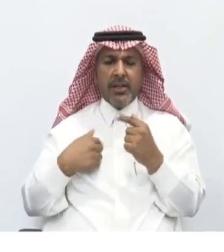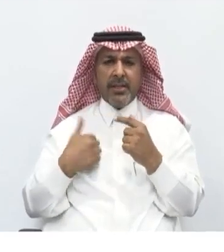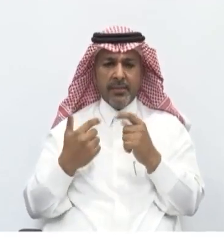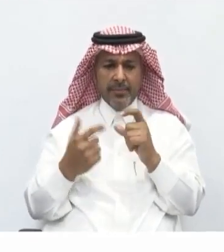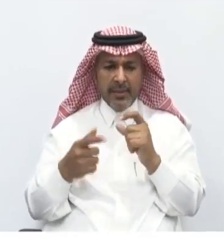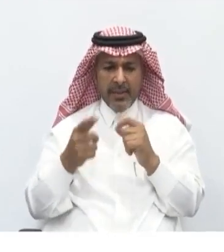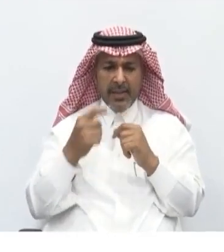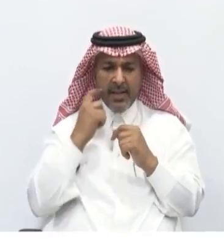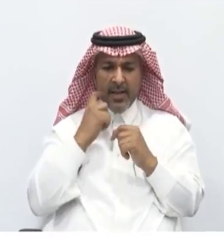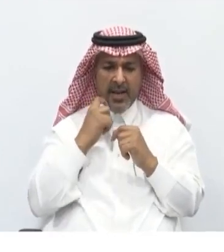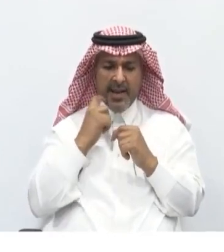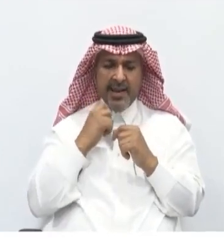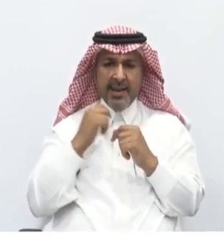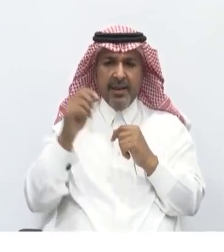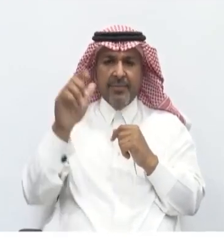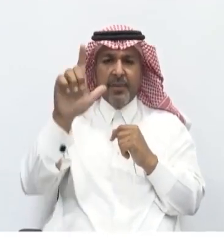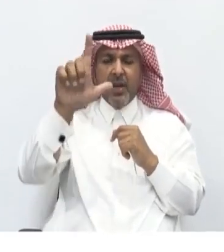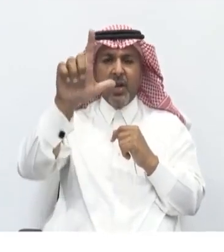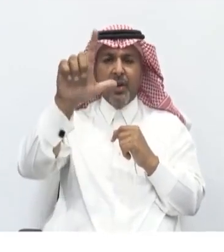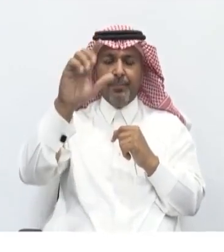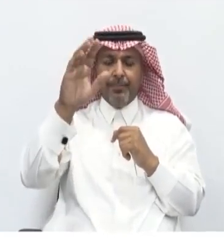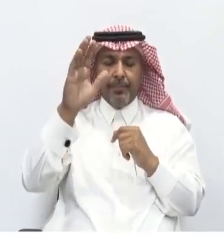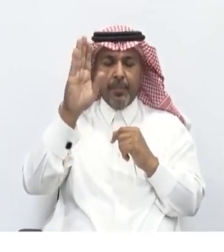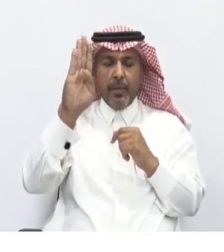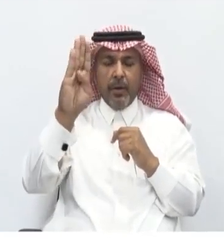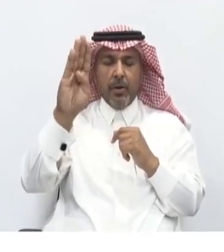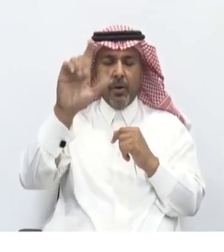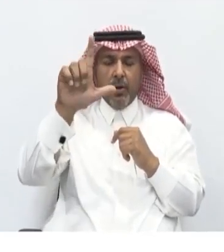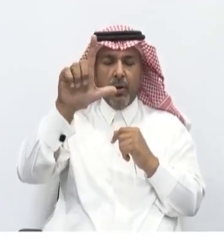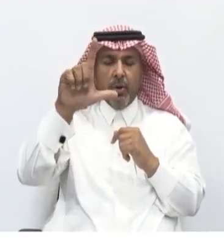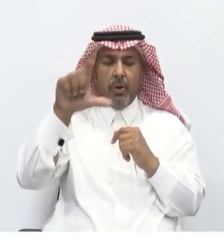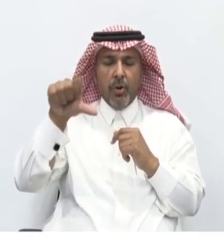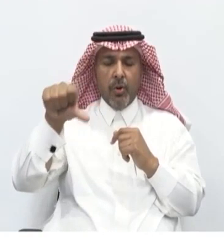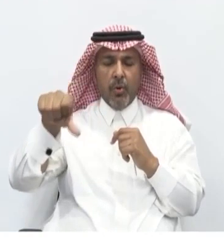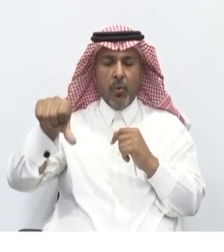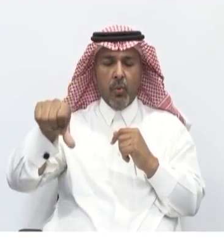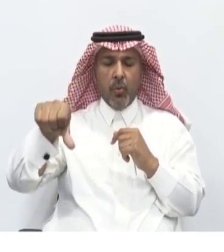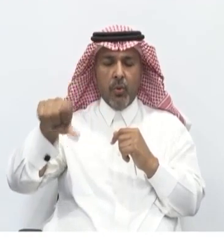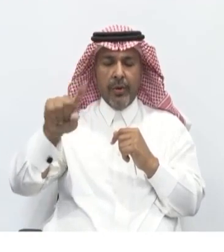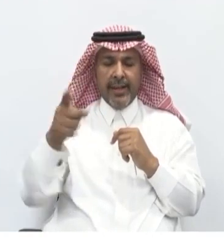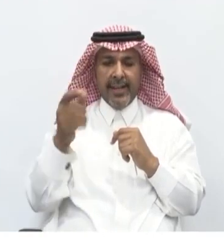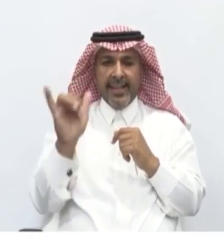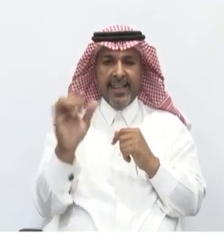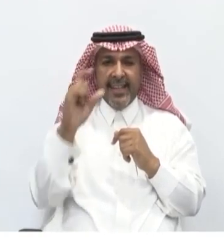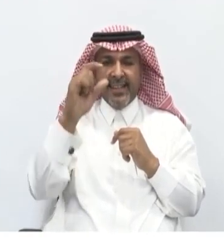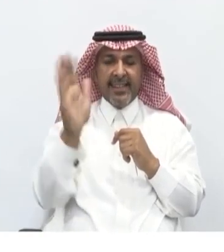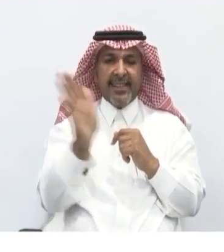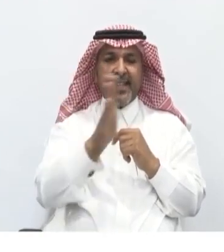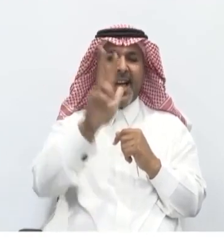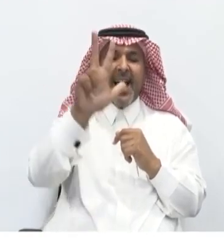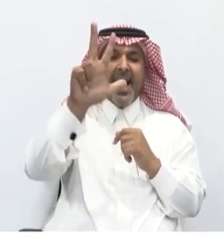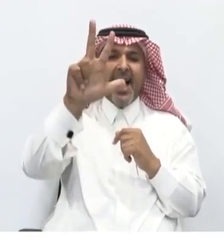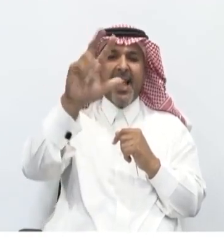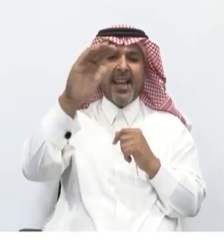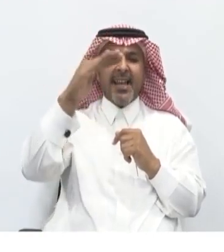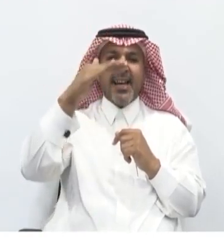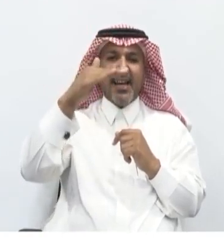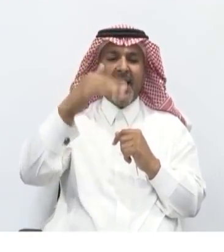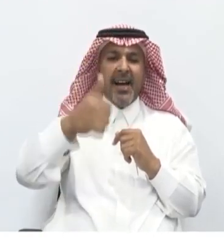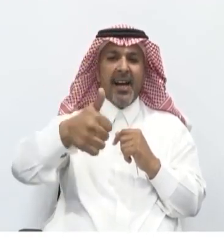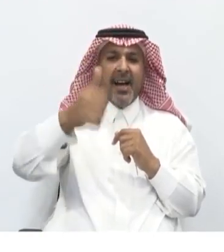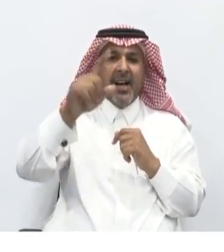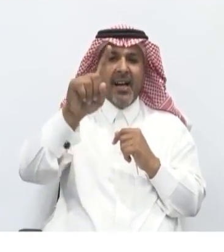عيناه على الكلور الكلوريد الخارصين اثناء وهنا واحد ابدا بالبدايه